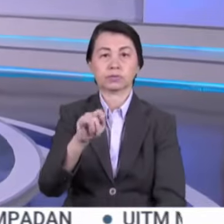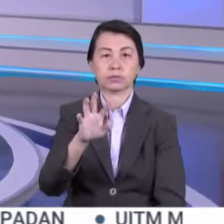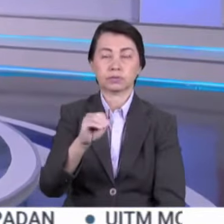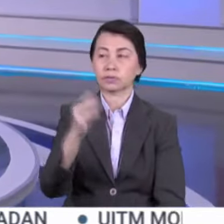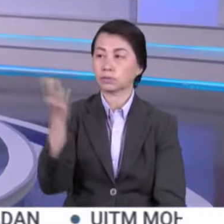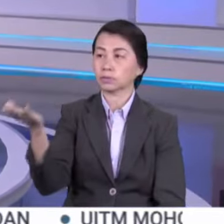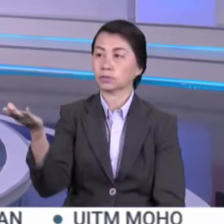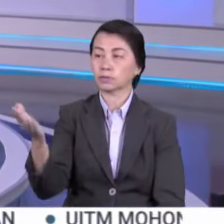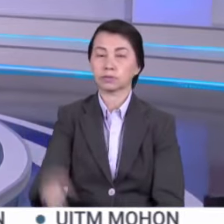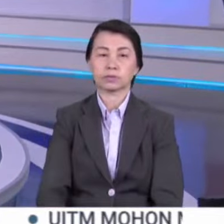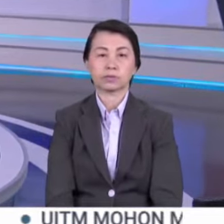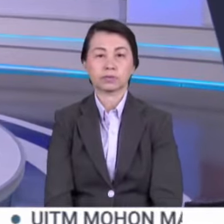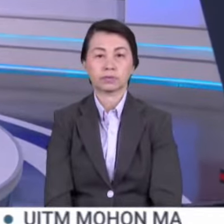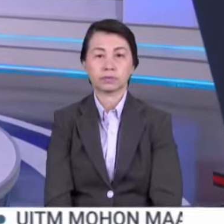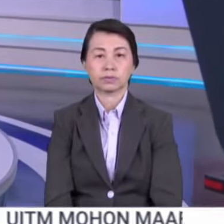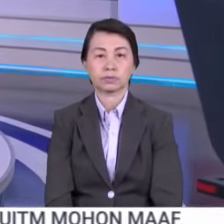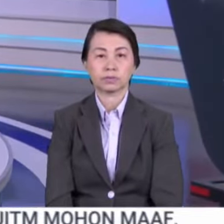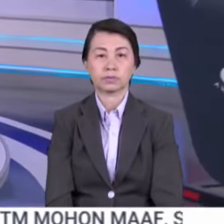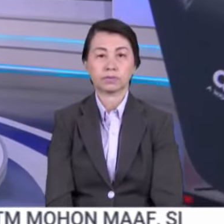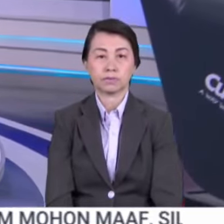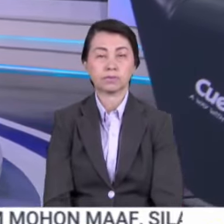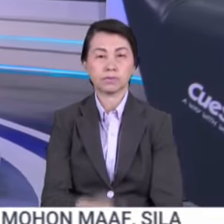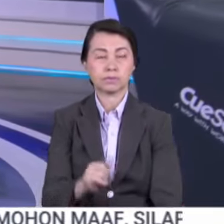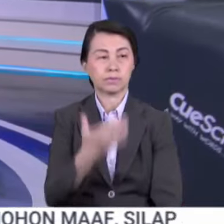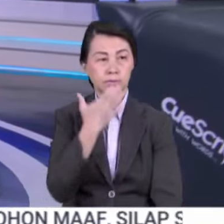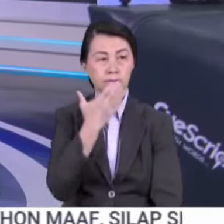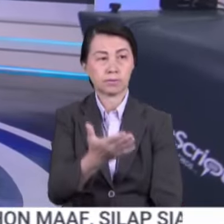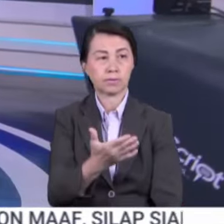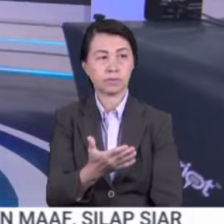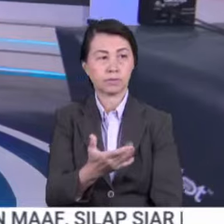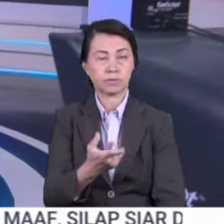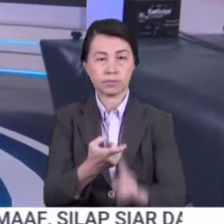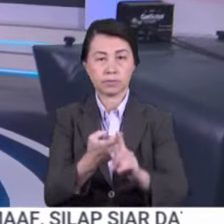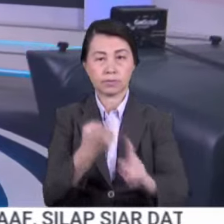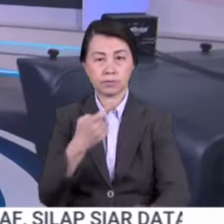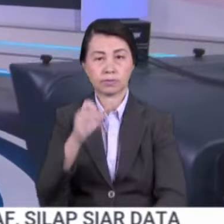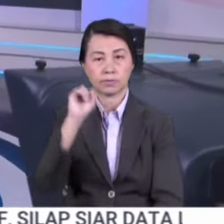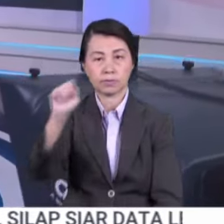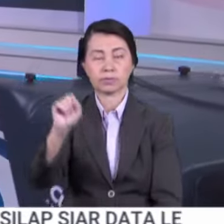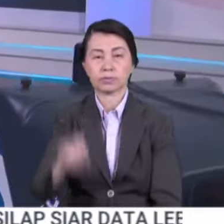Angkasa Puri. Azam, silakan. Ya, baik, terima kasih. Jam langsung dari Sabah.